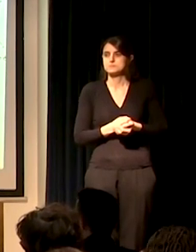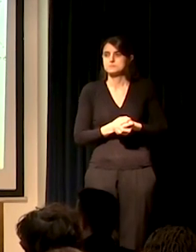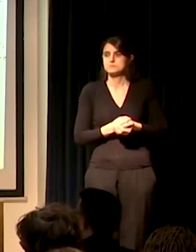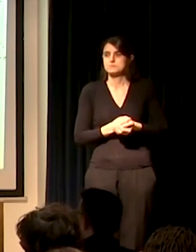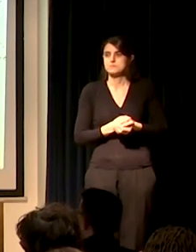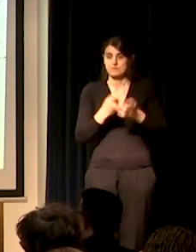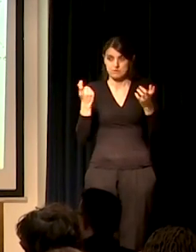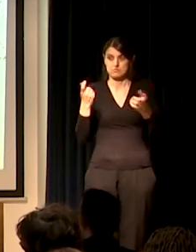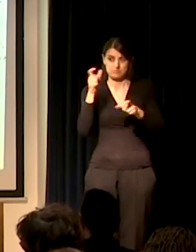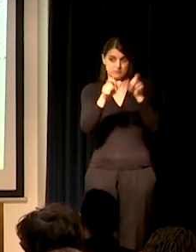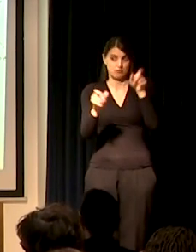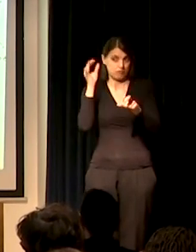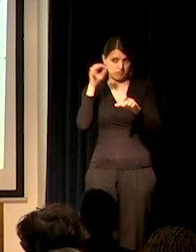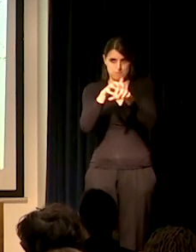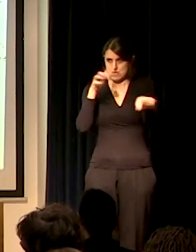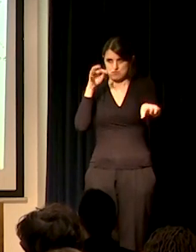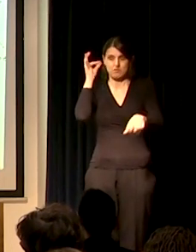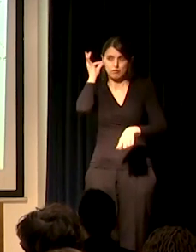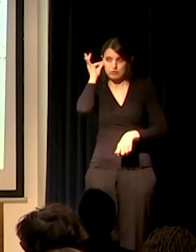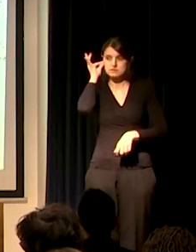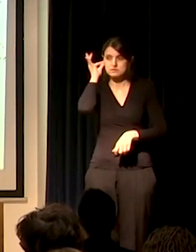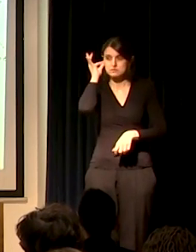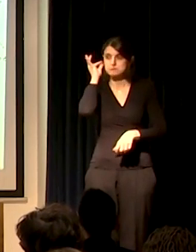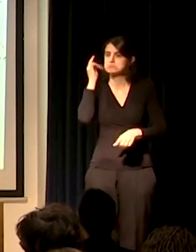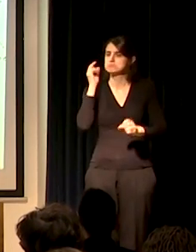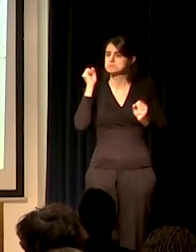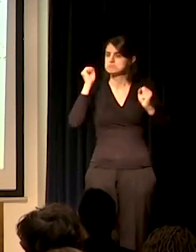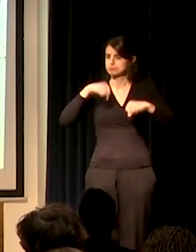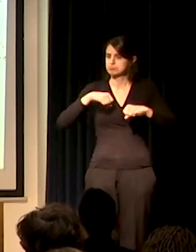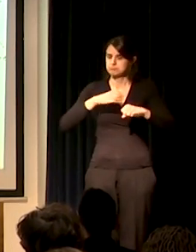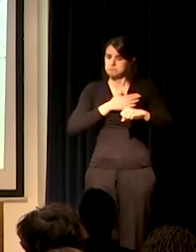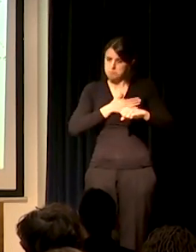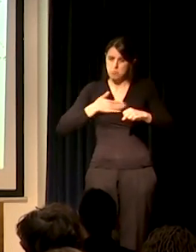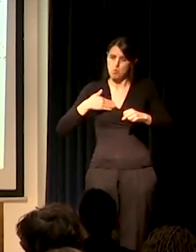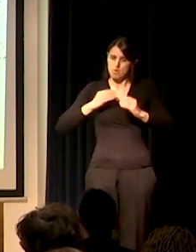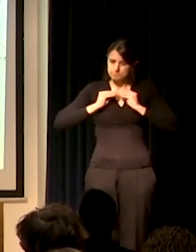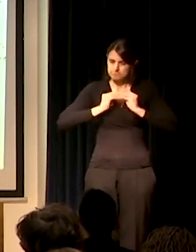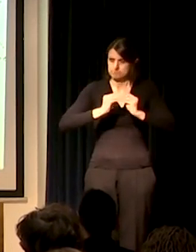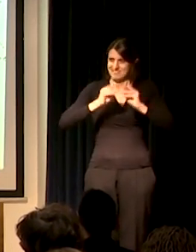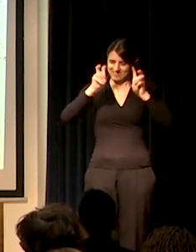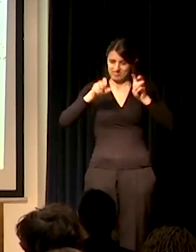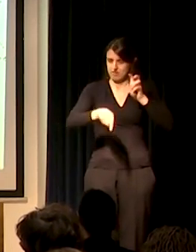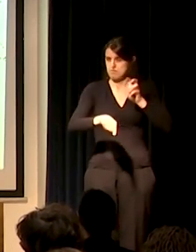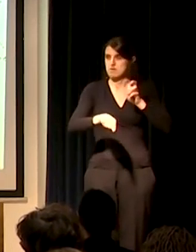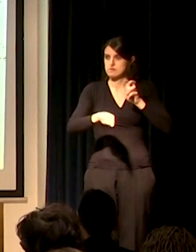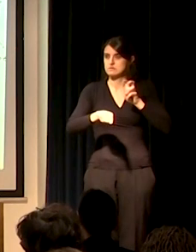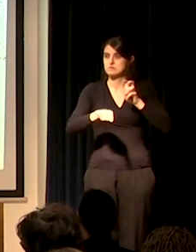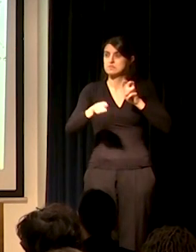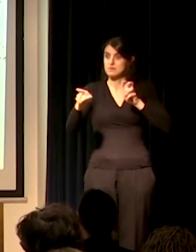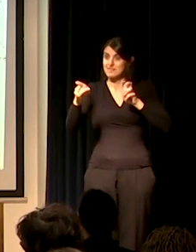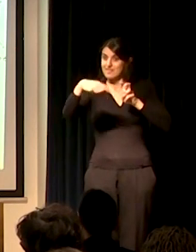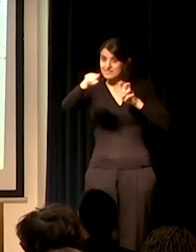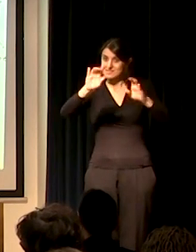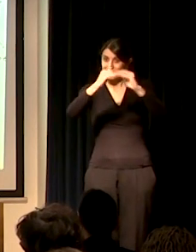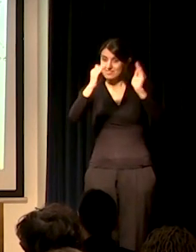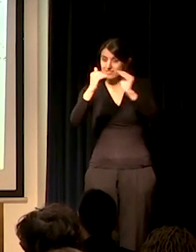són dones, la majoria són dones que han decidit treballar aquest tema i ens han